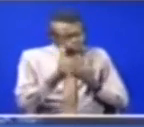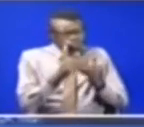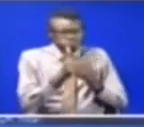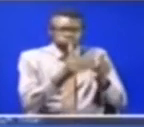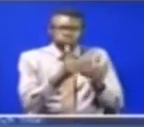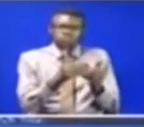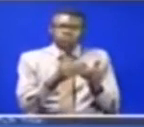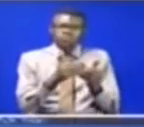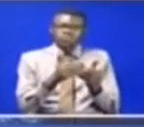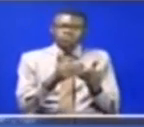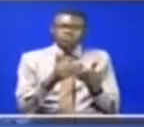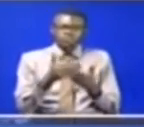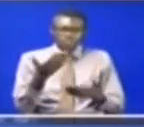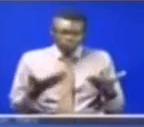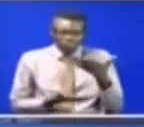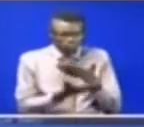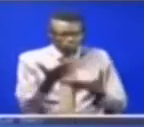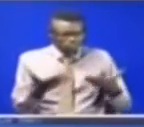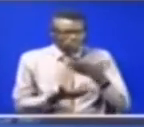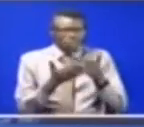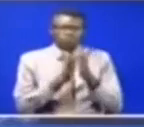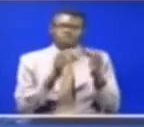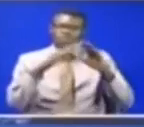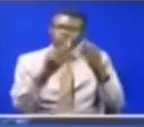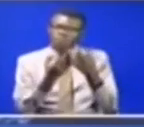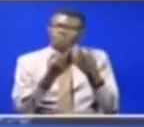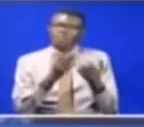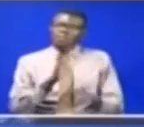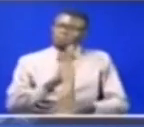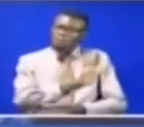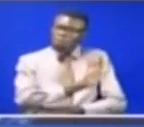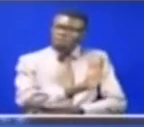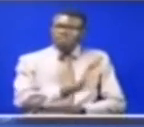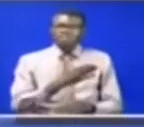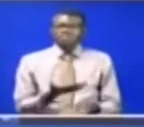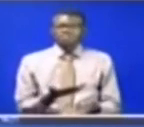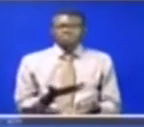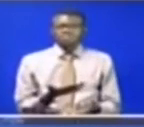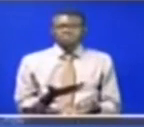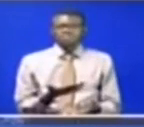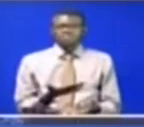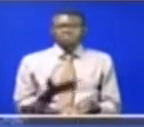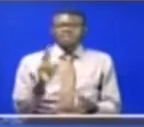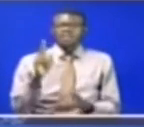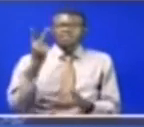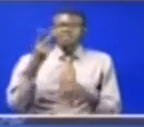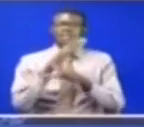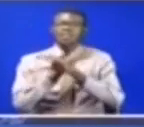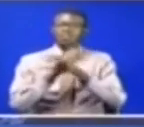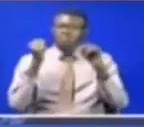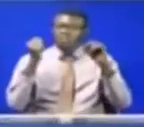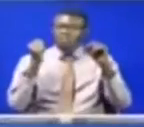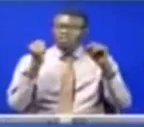I'm closely associated with the family of our second president of our